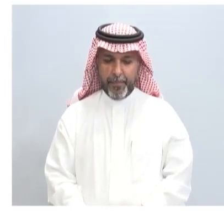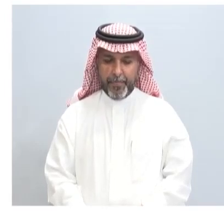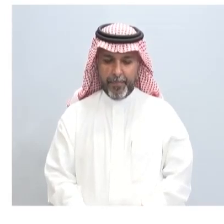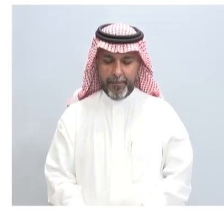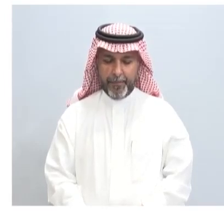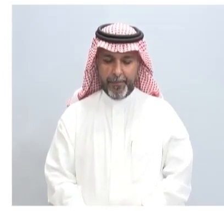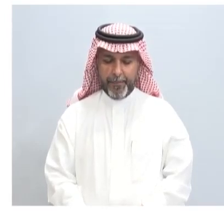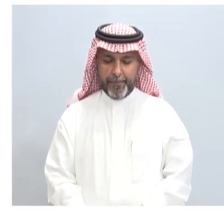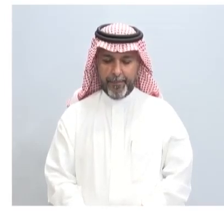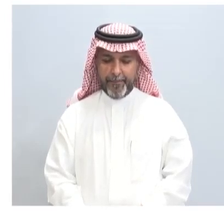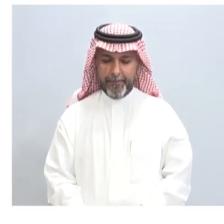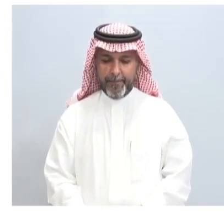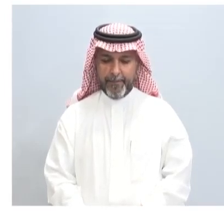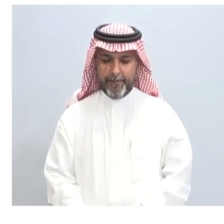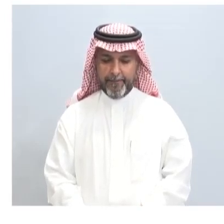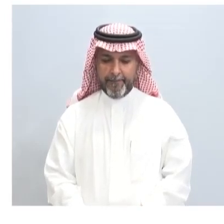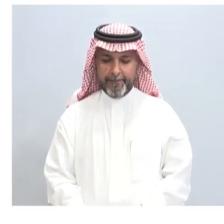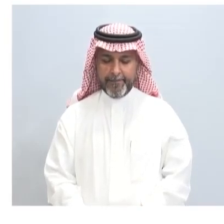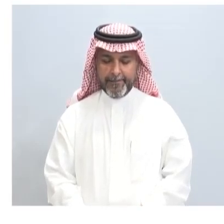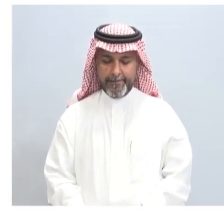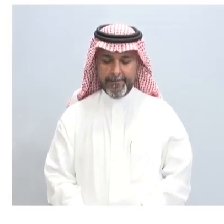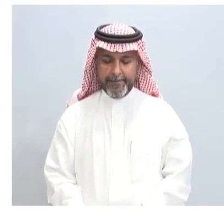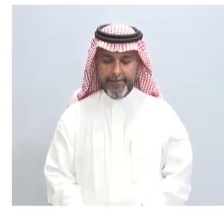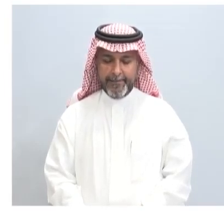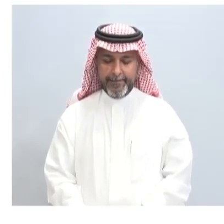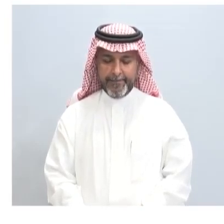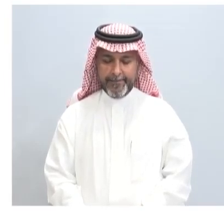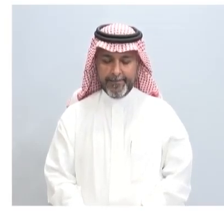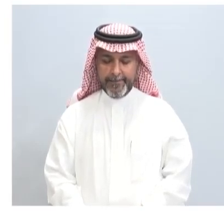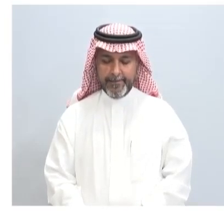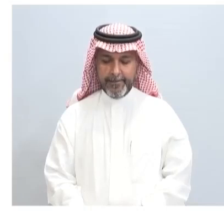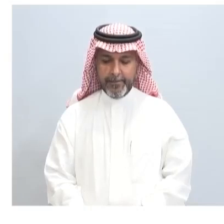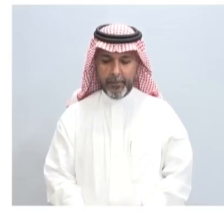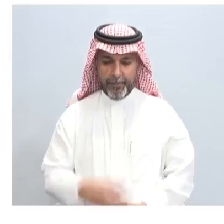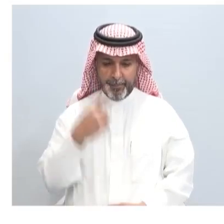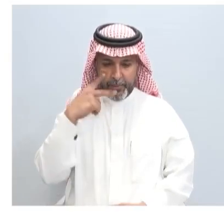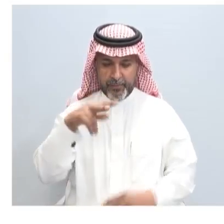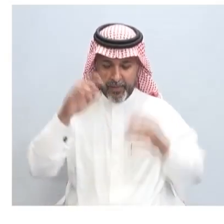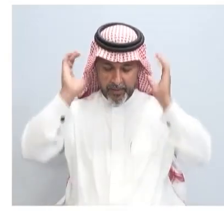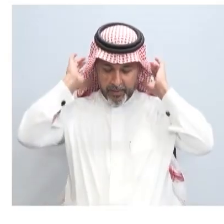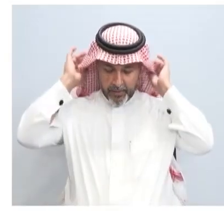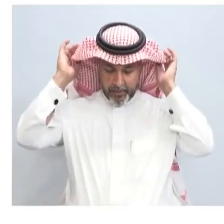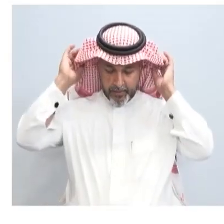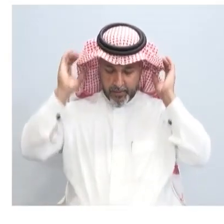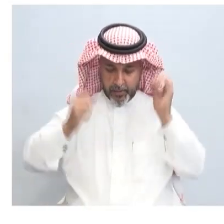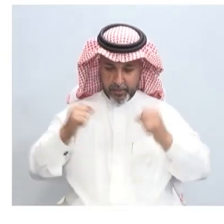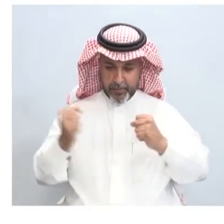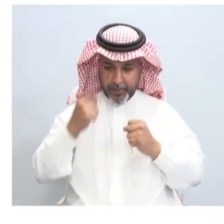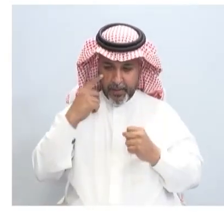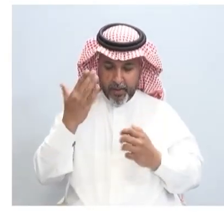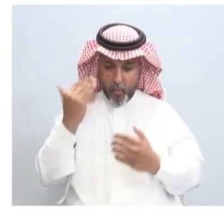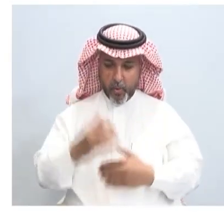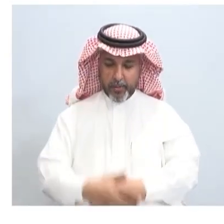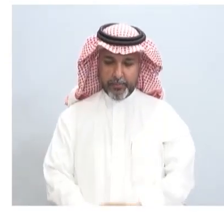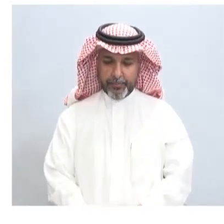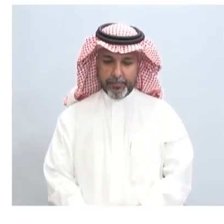هو عباره عن ان 1 في ان 2 في ان 3 حتى نصل الى ان كي واخذنا اذا تتذكرون هذا المثال الجميل البسيط